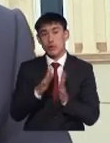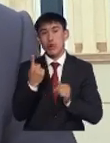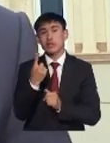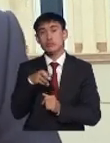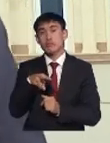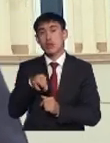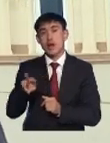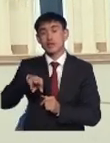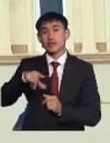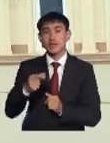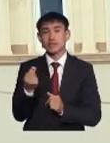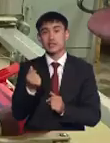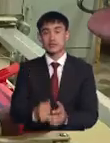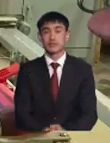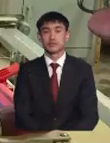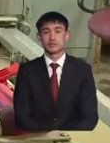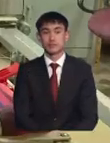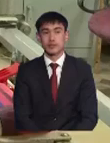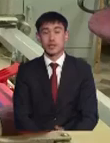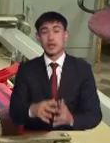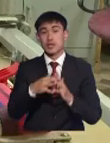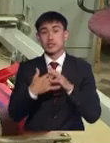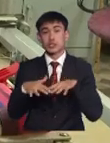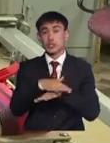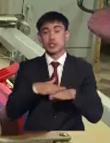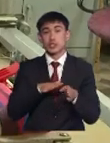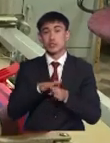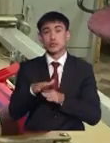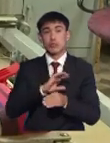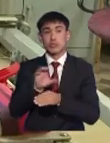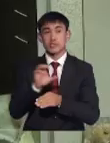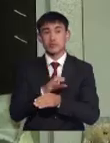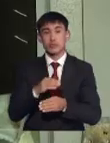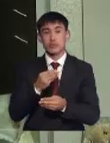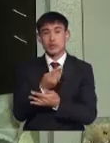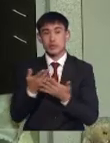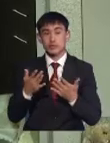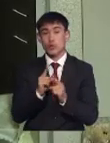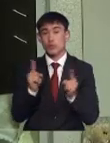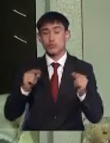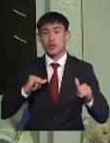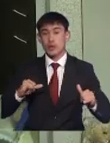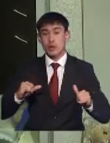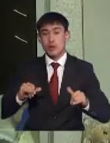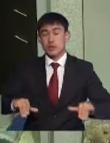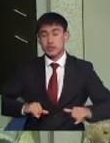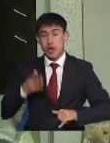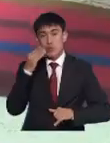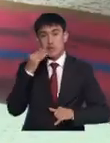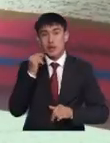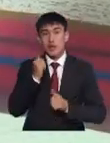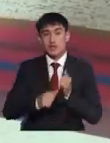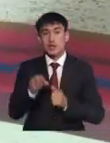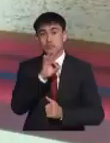1 миллиарда тенге средств. Сельские жители также реализуют производимую ими продукцию на крупных рынках Алматы. Каждая копейка